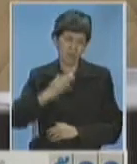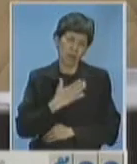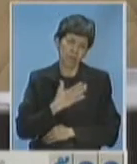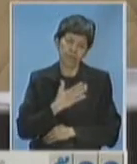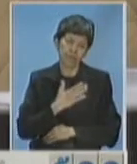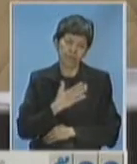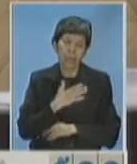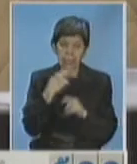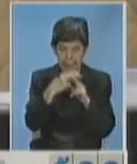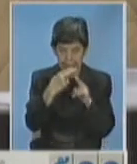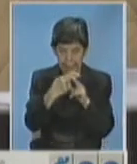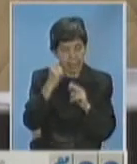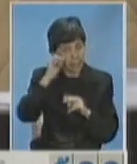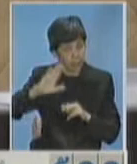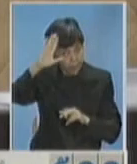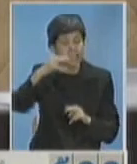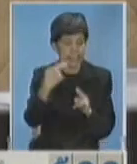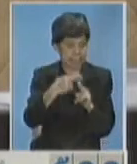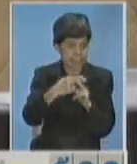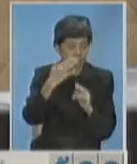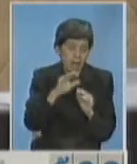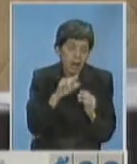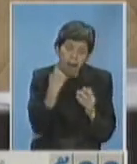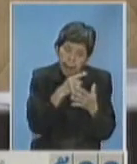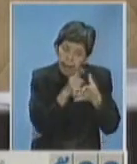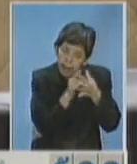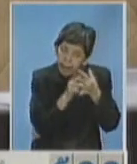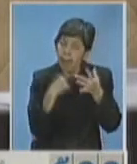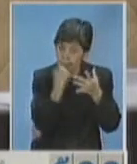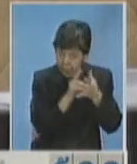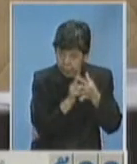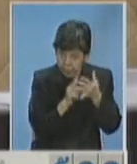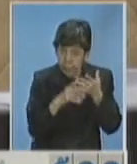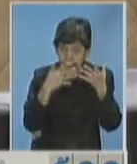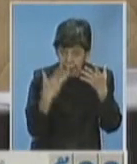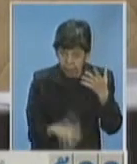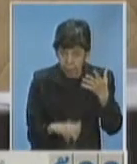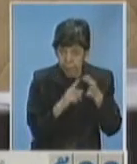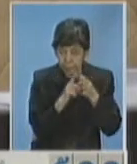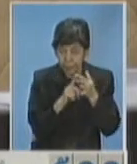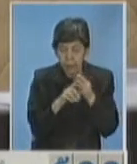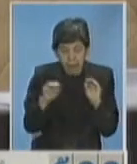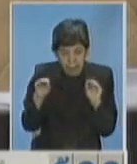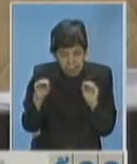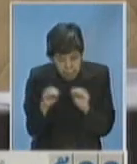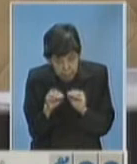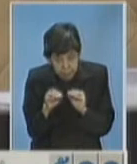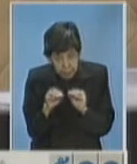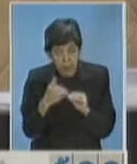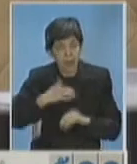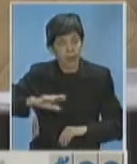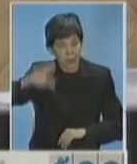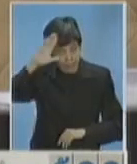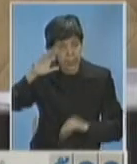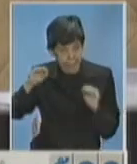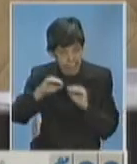จะอ่านชื่อไว้ล่วงหน้าก่อนดีกว่าท่านจะได้เตรียมตัวได้ว่าเป็นใครเป็นใครนะครับแล้วก็พอใกล้ๆถึงท่านแล้วก็ท่านยกมืออีก